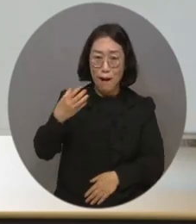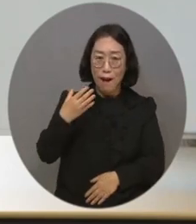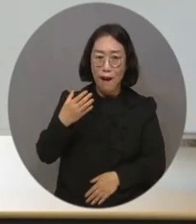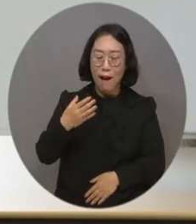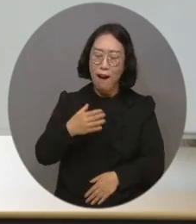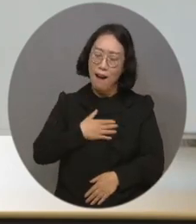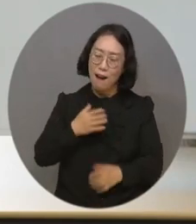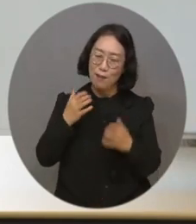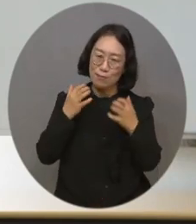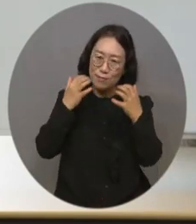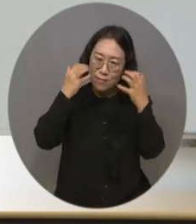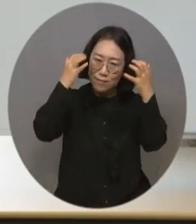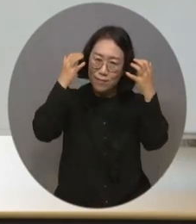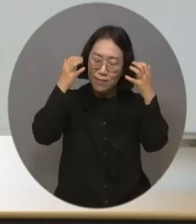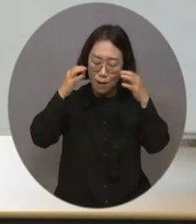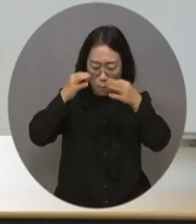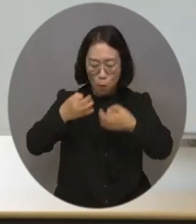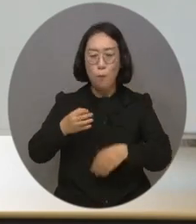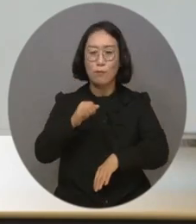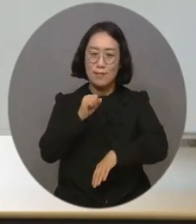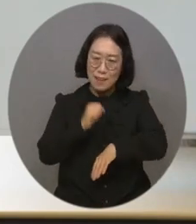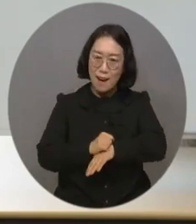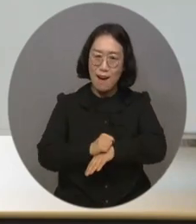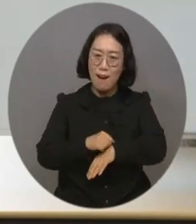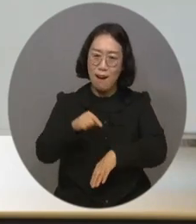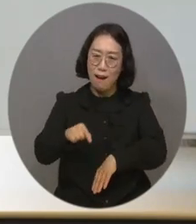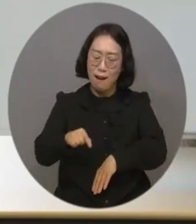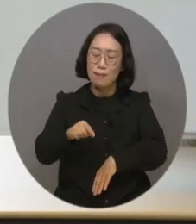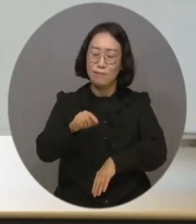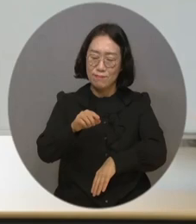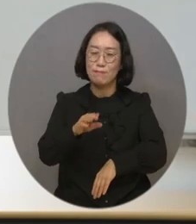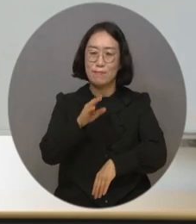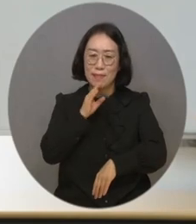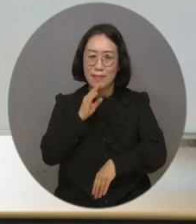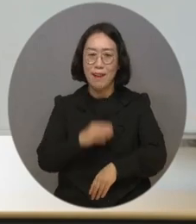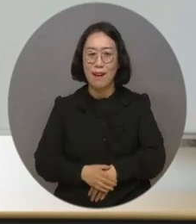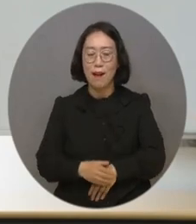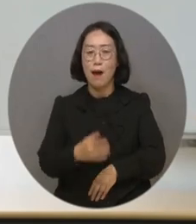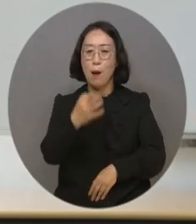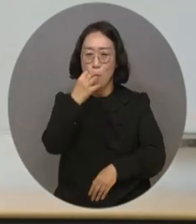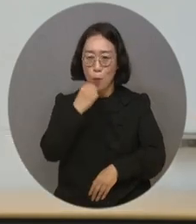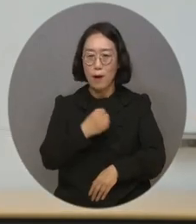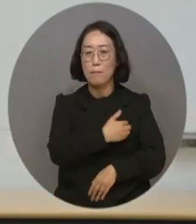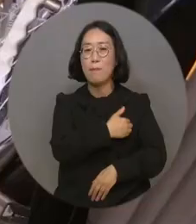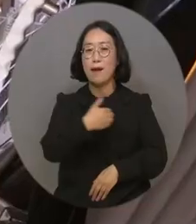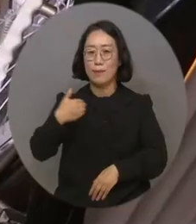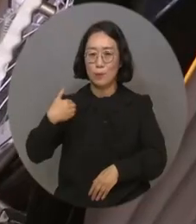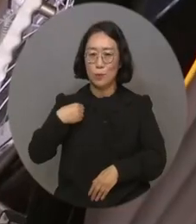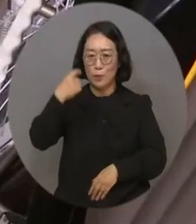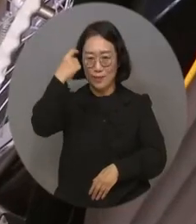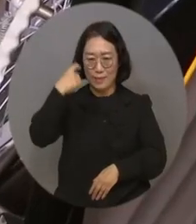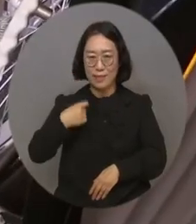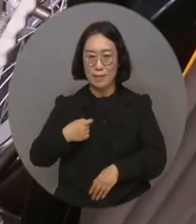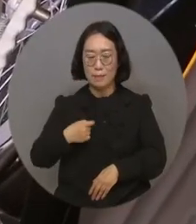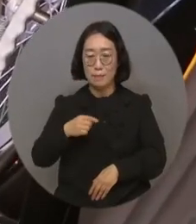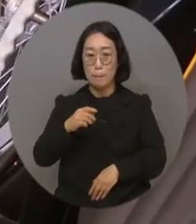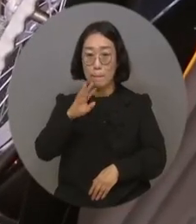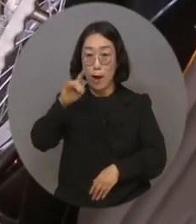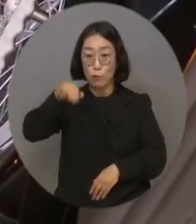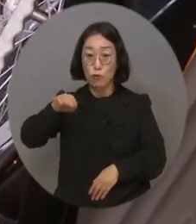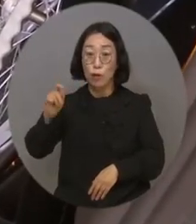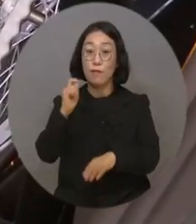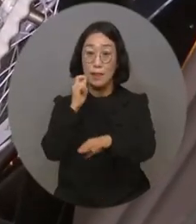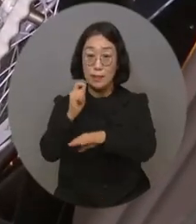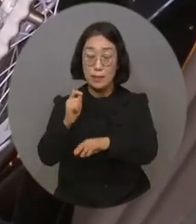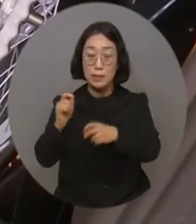때 야, 내가 정말 잘하는 거구나. 그리고 아주 큰 바람을 느끼고 있습니다. 바우처 택시는 교통약자의